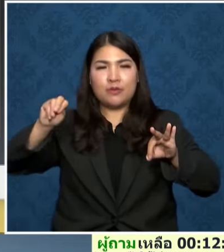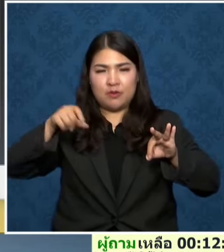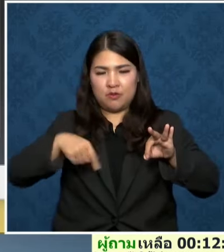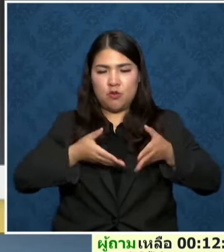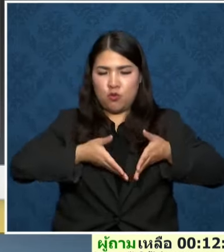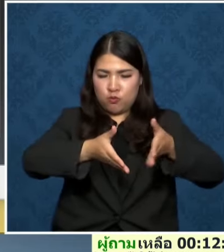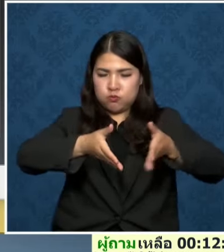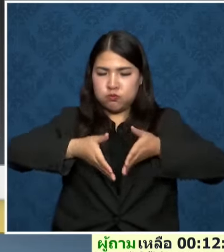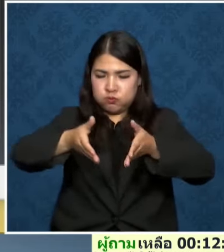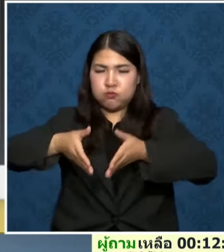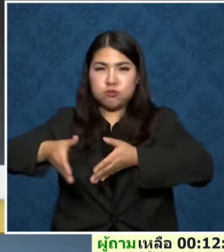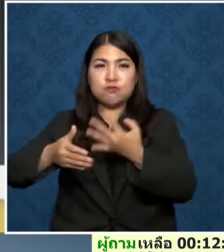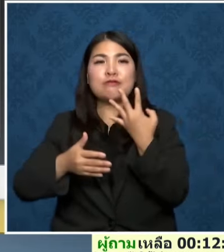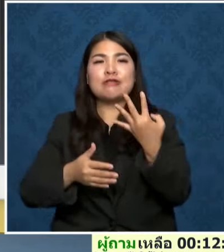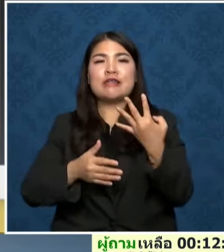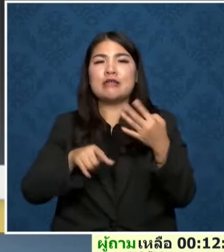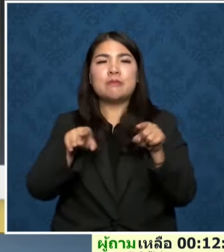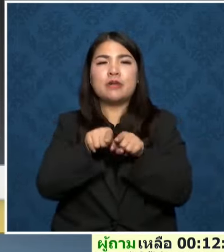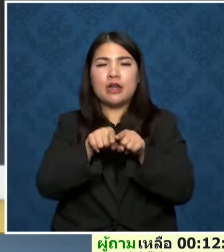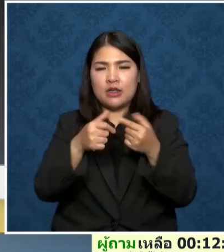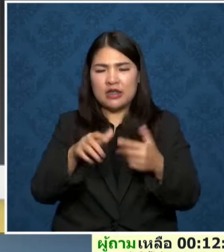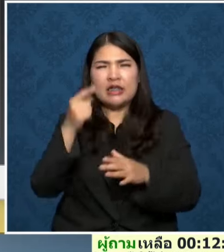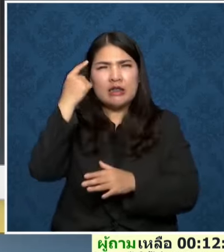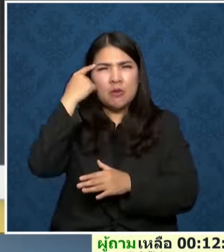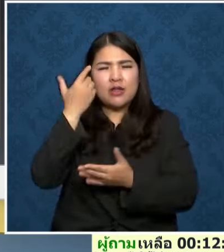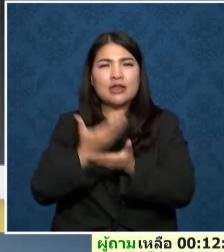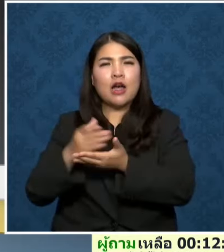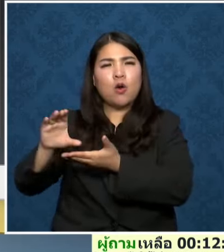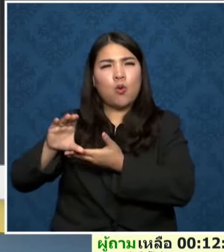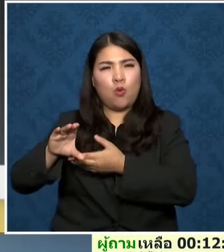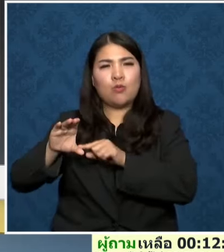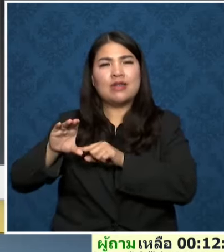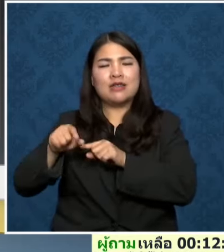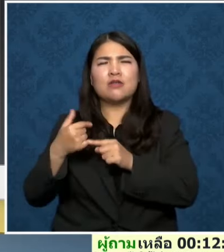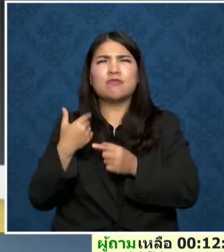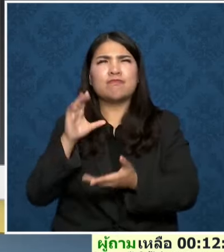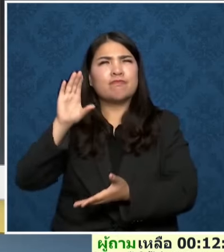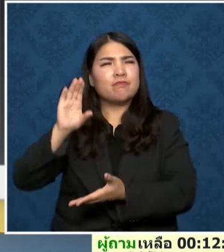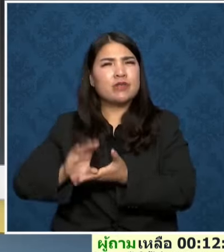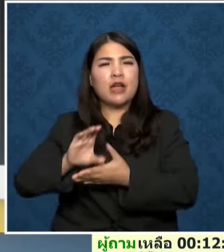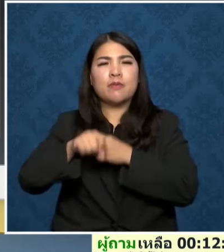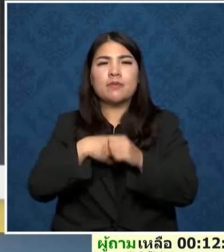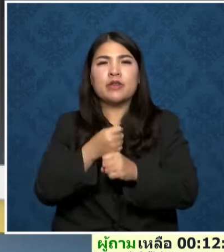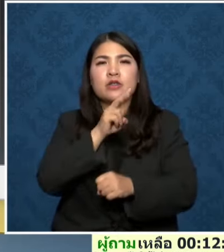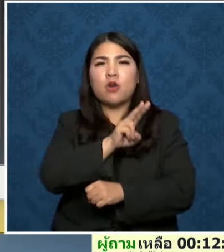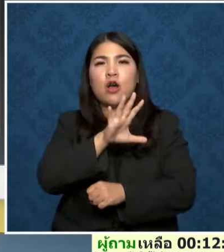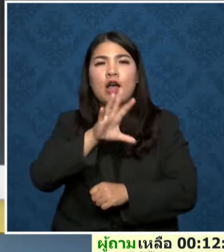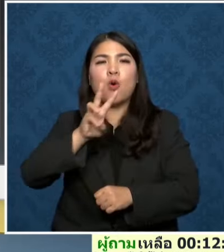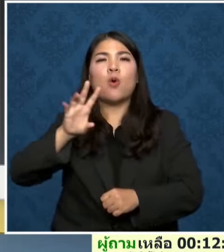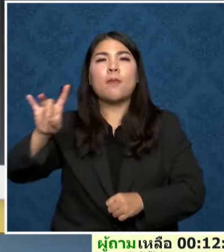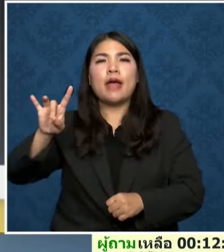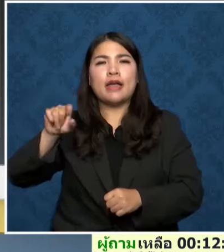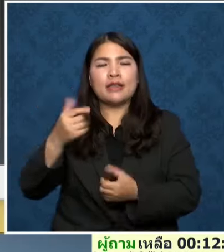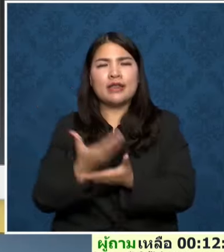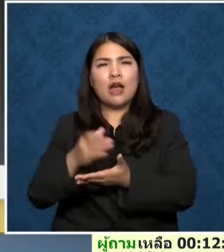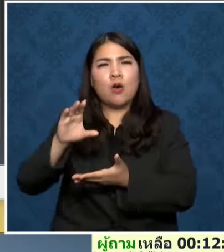ช่องจราจรนะคะคาดว่า งบประมาณ ในเส้นทางดงก่า เราได้เตรียมตั้งในงบประมาณ ปี 2568ม